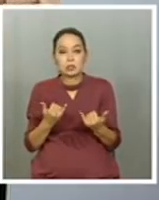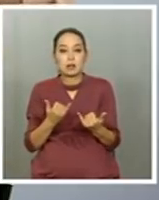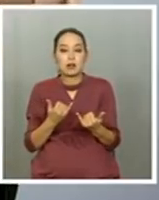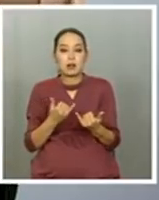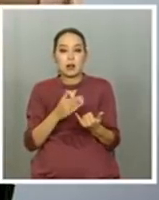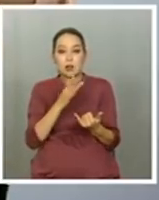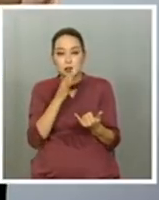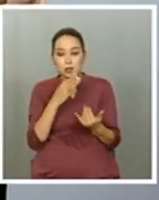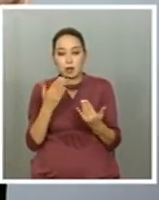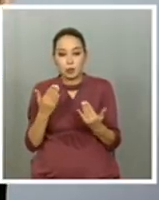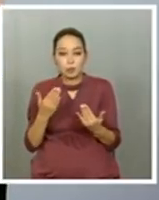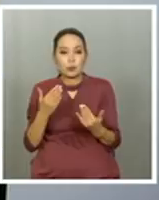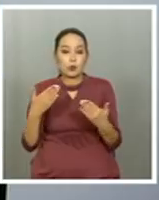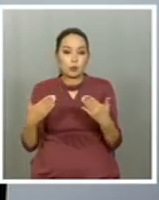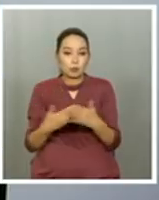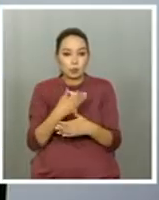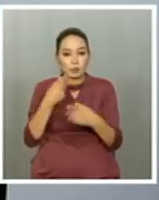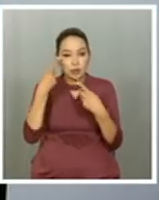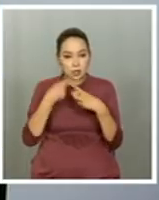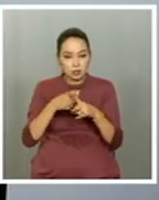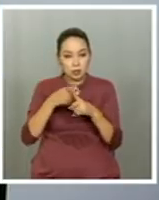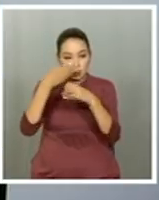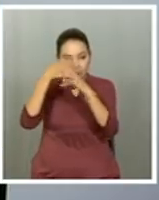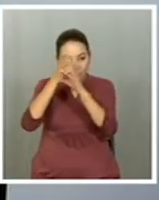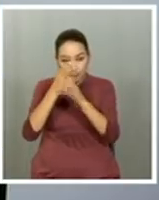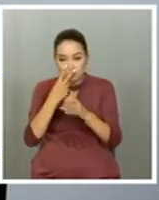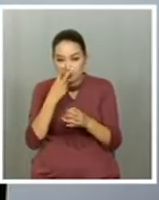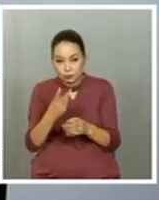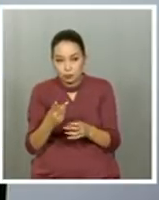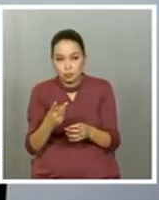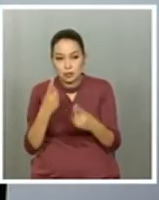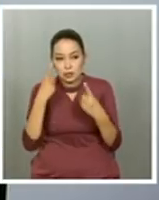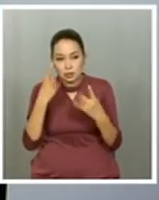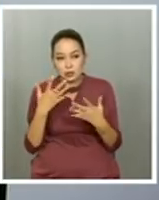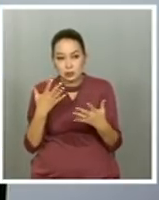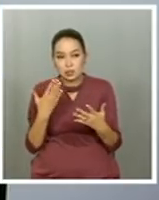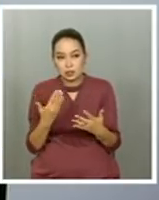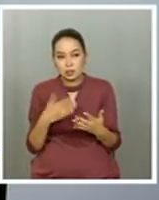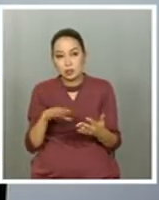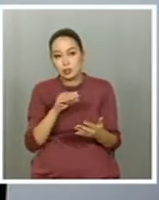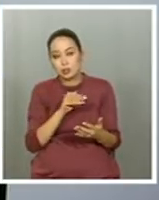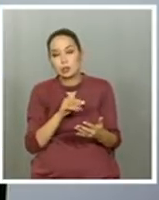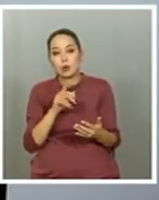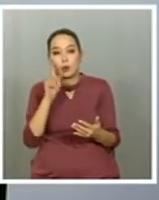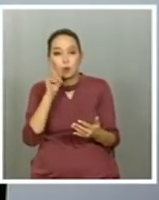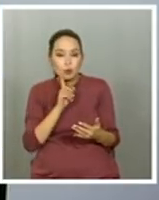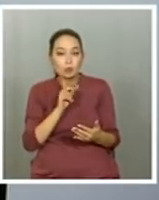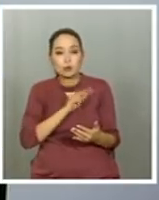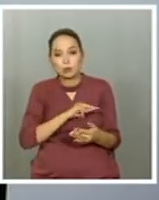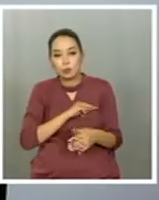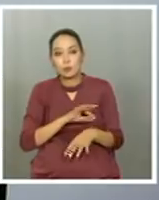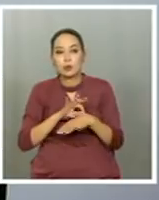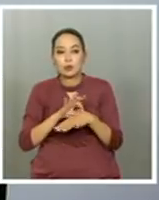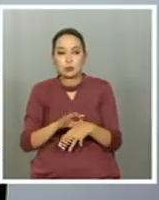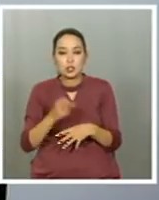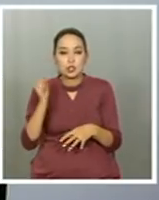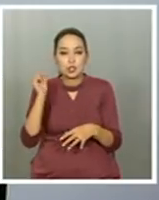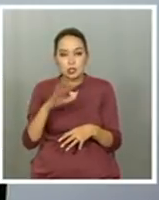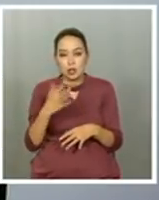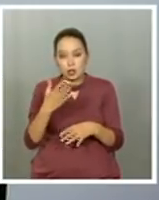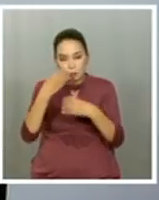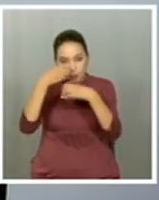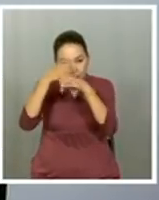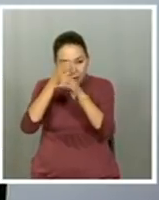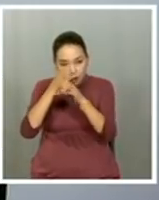кәдімгі арнайы үстелшеде ұстап көрінетін типтік жұмыстарға, зерттеу жұмыстарын жүргізген кезде жарық микроскопын